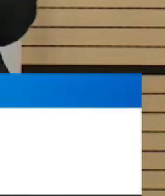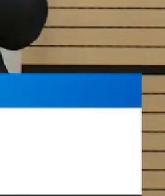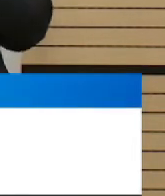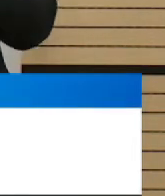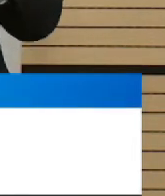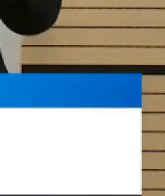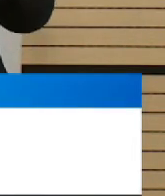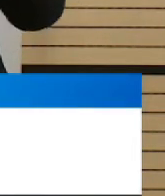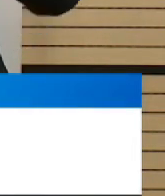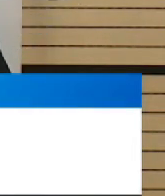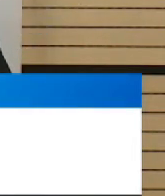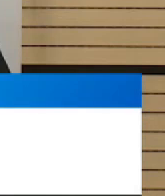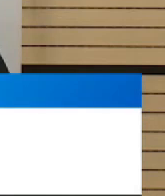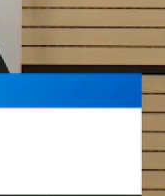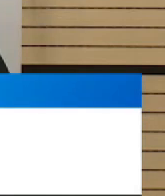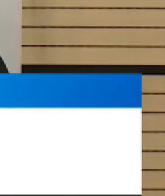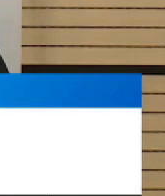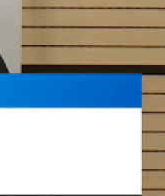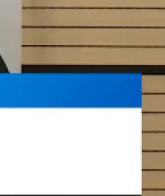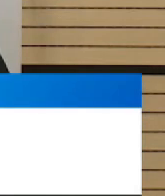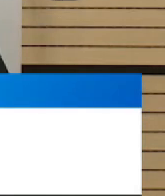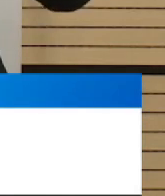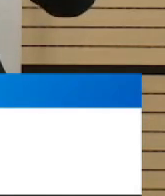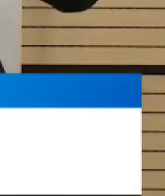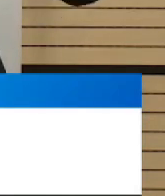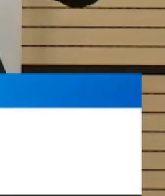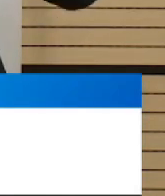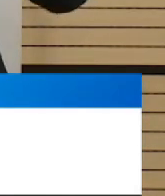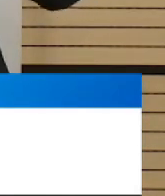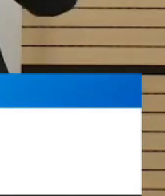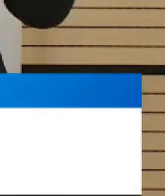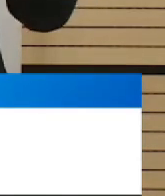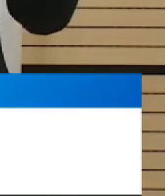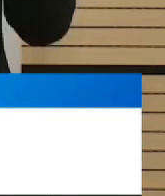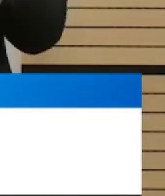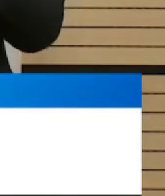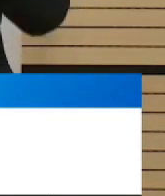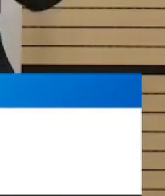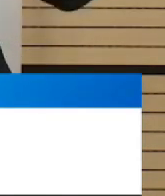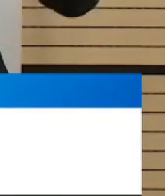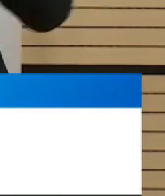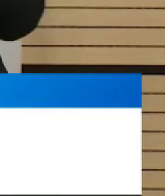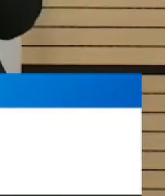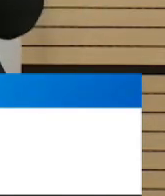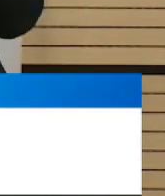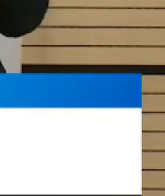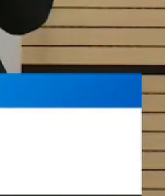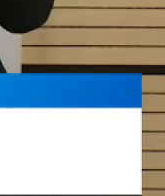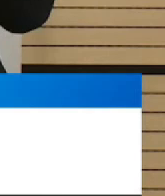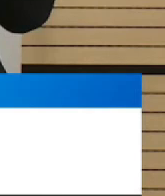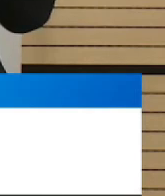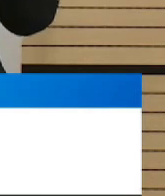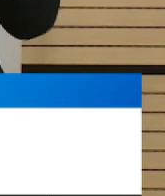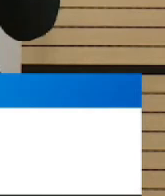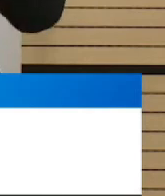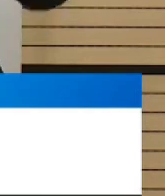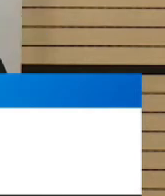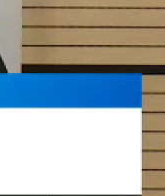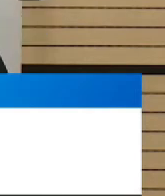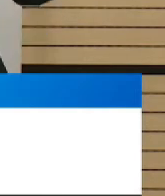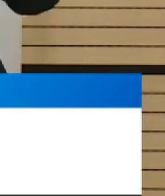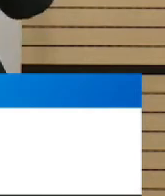우리가 1차와 2차 유행과는 다른 양상이고 코로나 유행이 발생한 이래 최고의